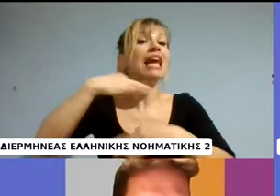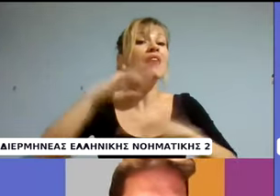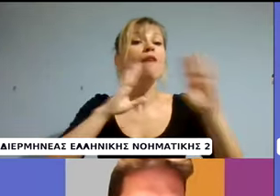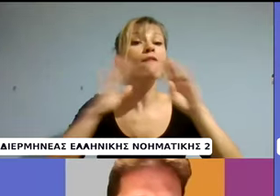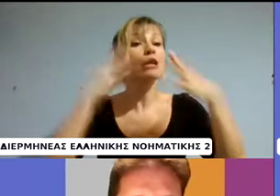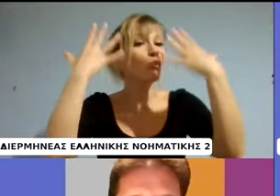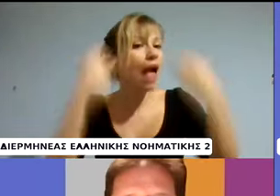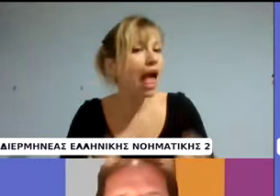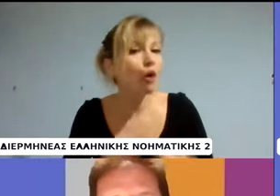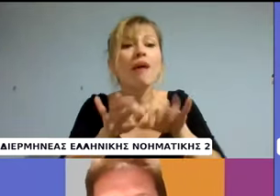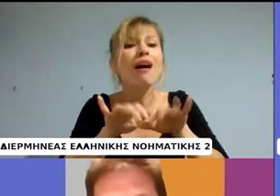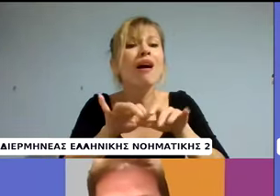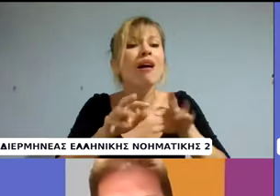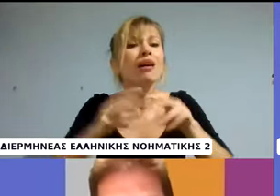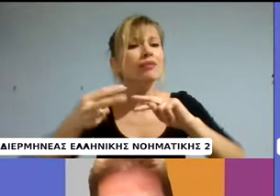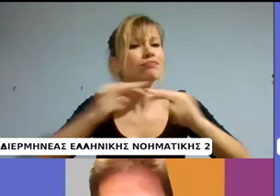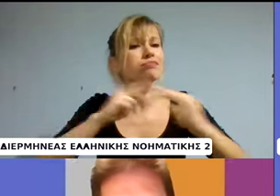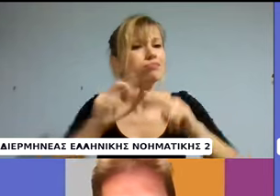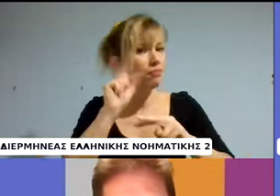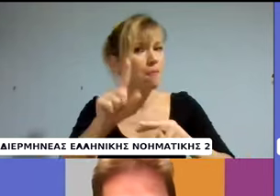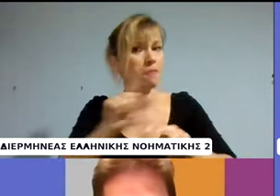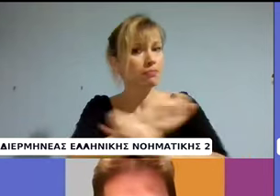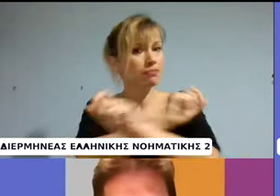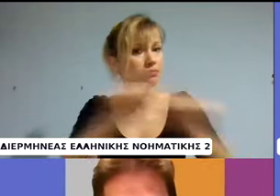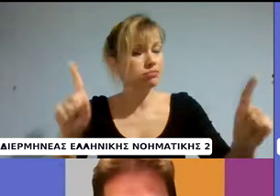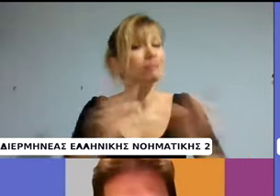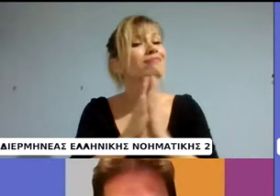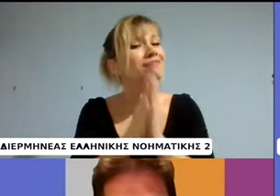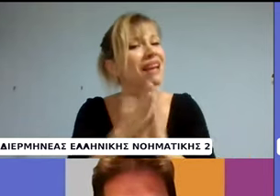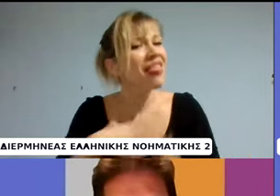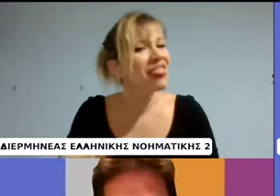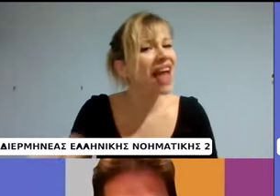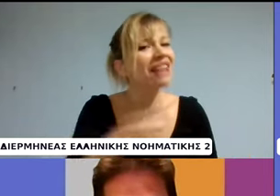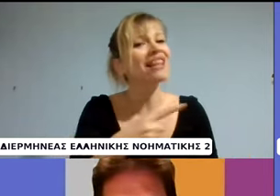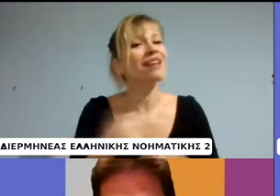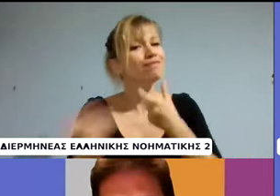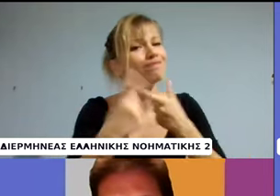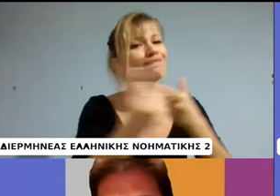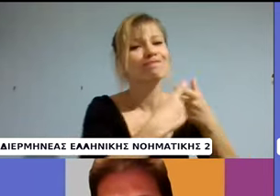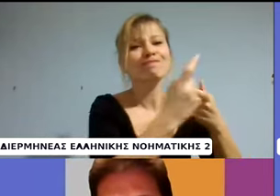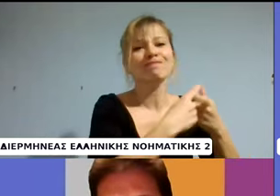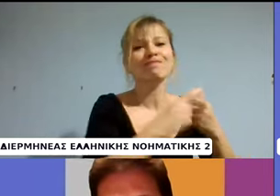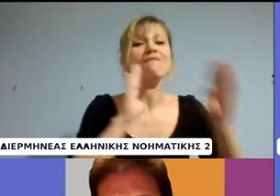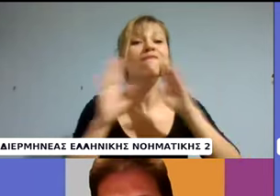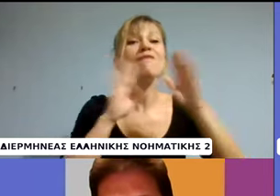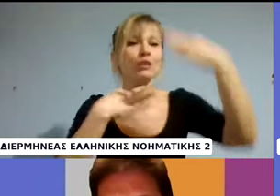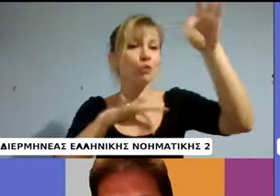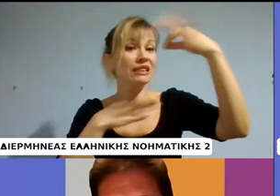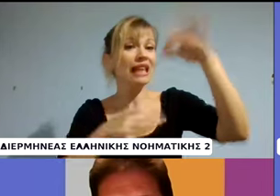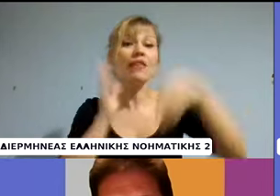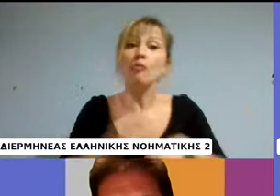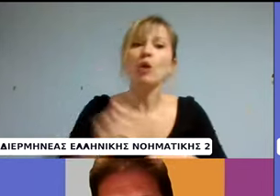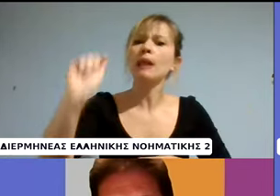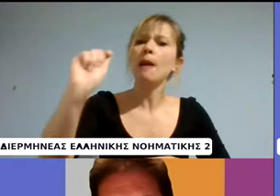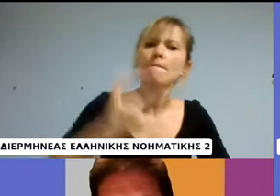chat την διεύθυνσή του. Σας καλούμε να κάνετε follow εκεί και μέσα από αυτή τη σελίδα μπορείτε να μας στέλνετε και